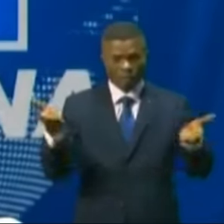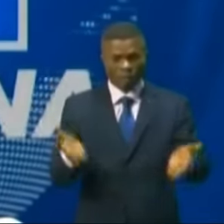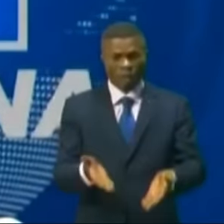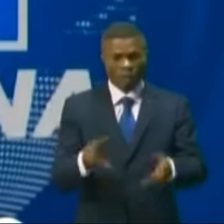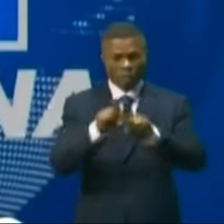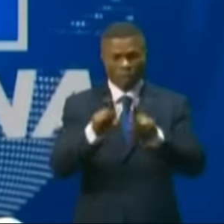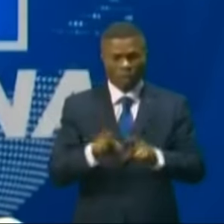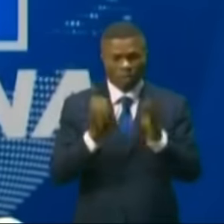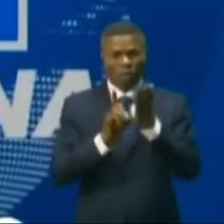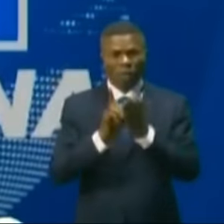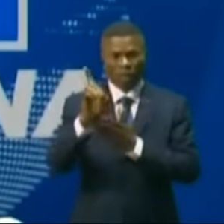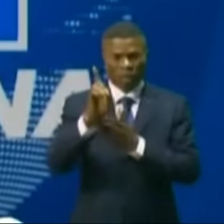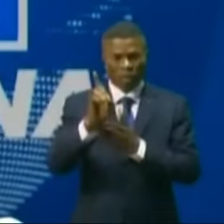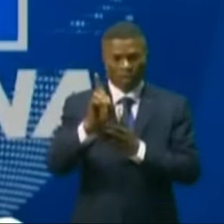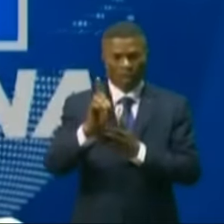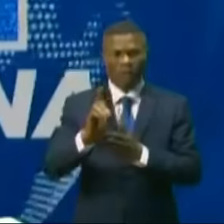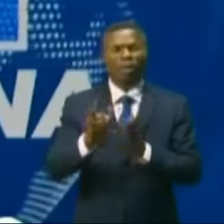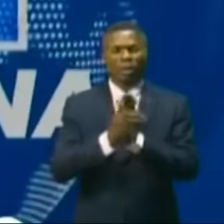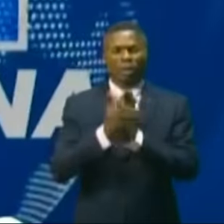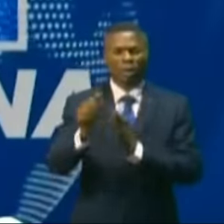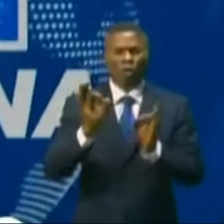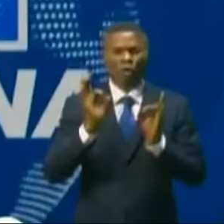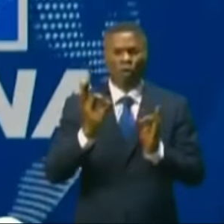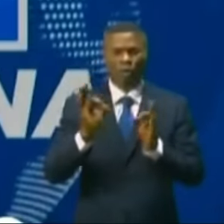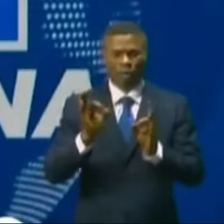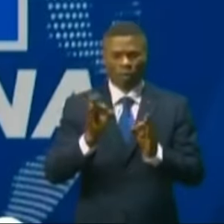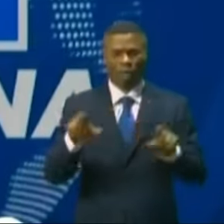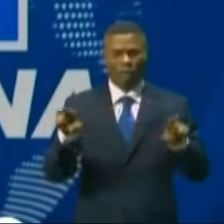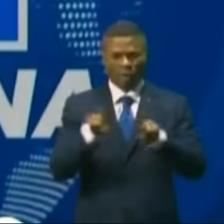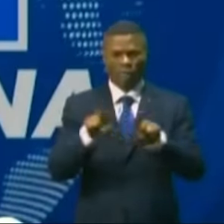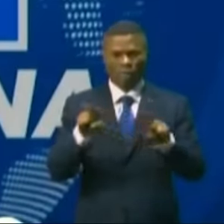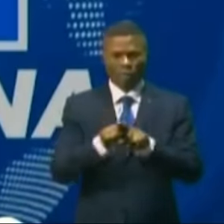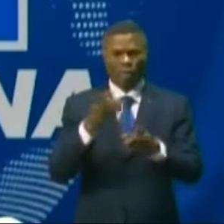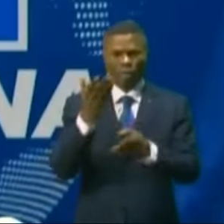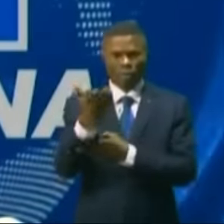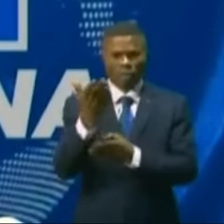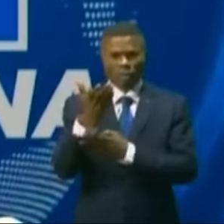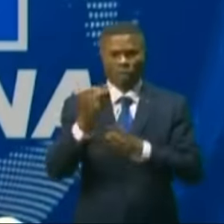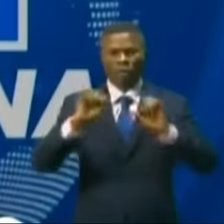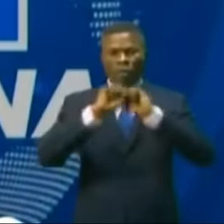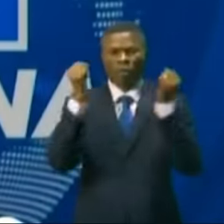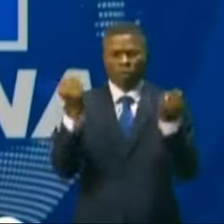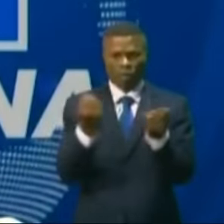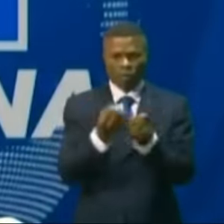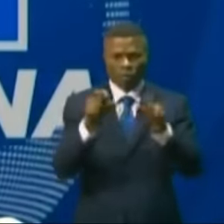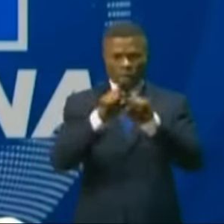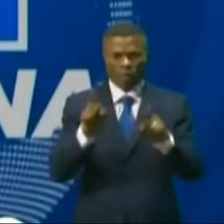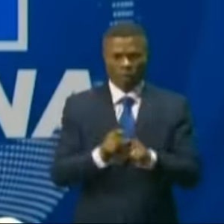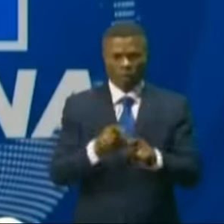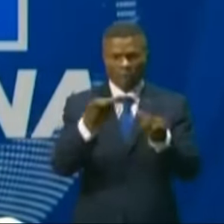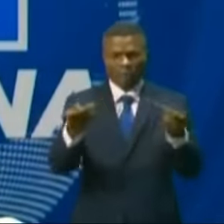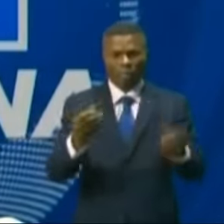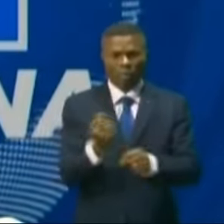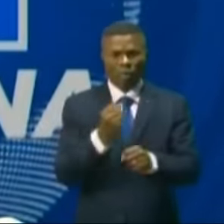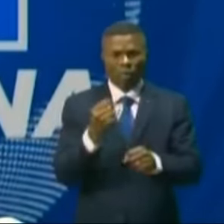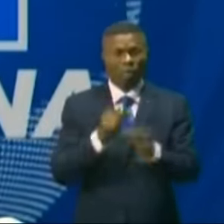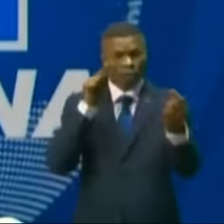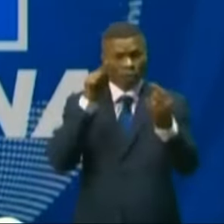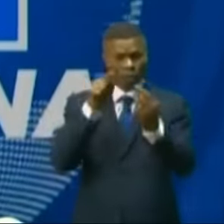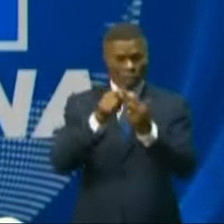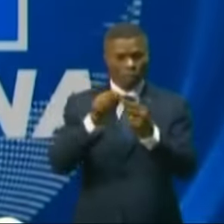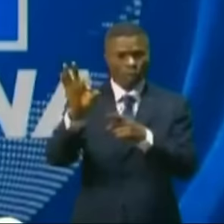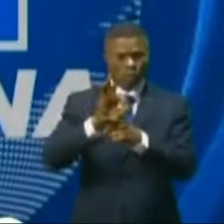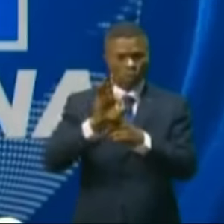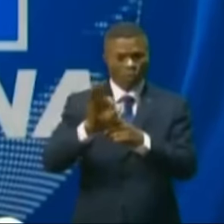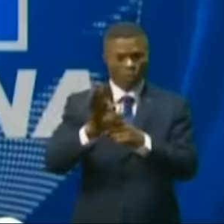et le développement des nouvelles qualifications répondant aux exigences de la société et du monde du travail, c'est le but de la tenue